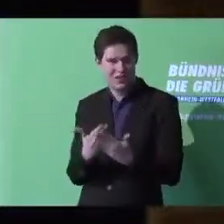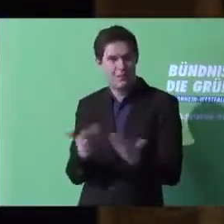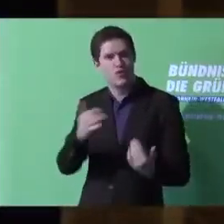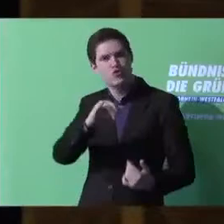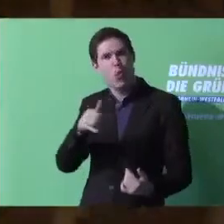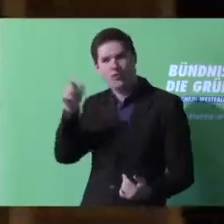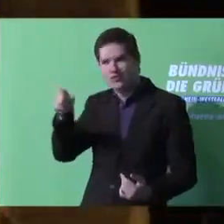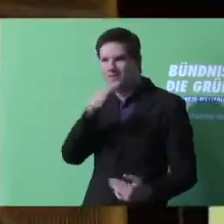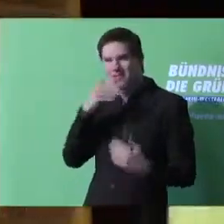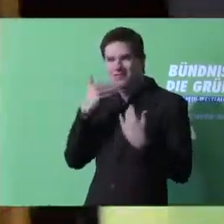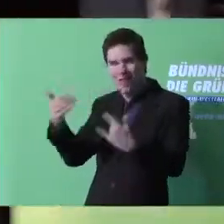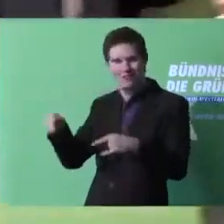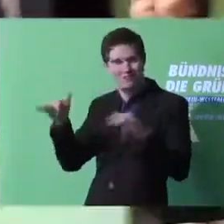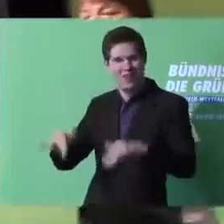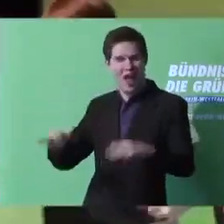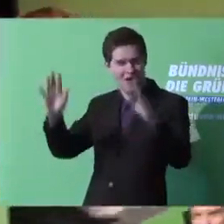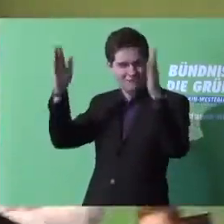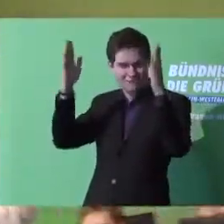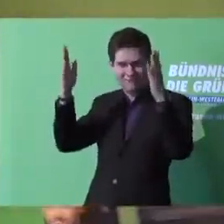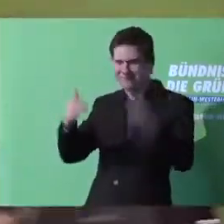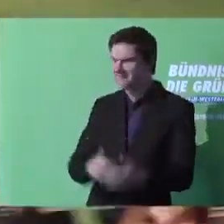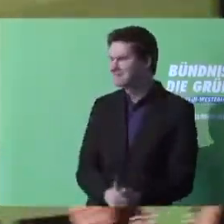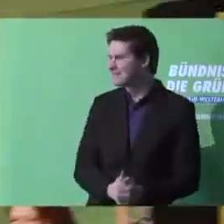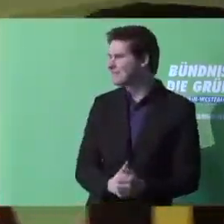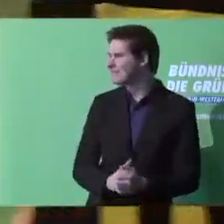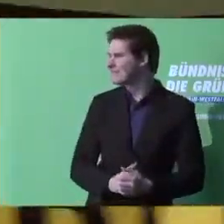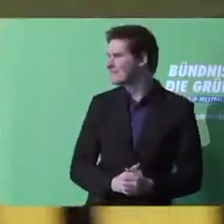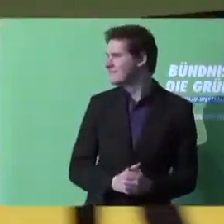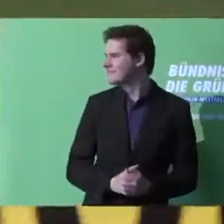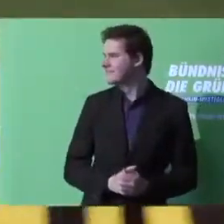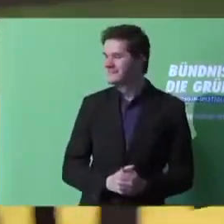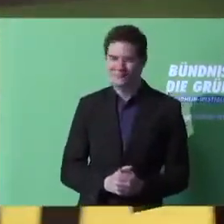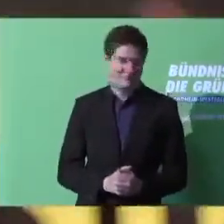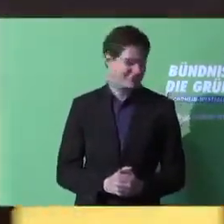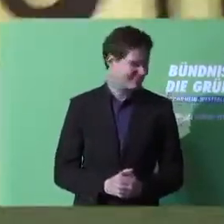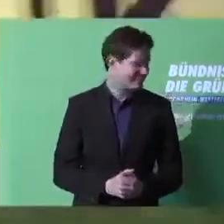bist, in dem wunderbaren Landesverband Nordrhein-Westfalen.